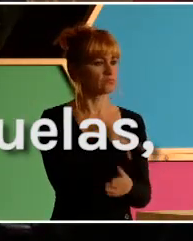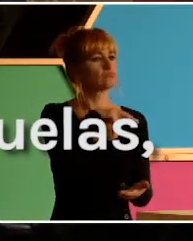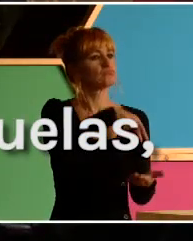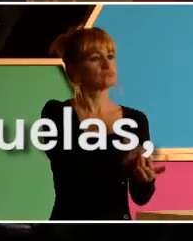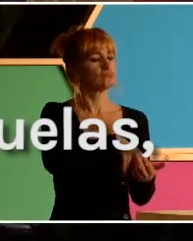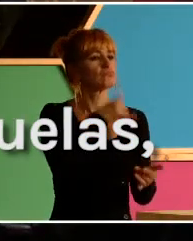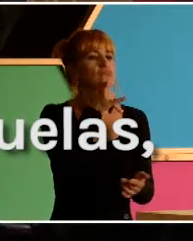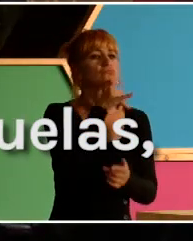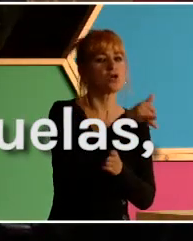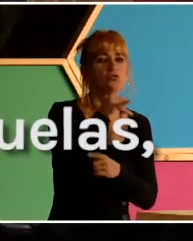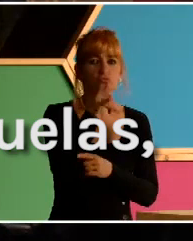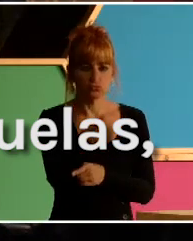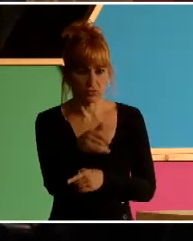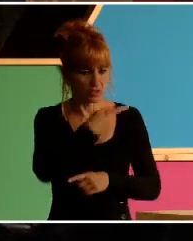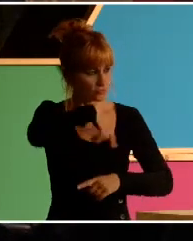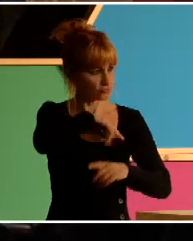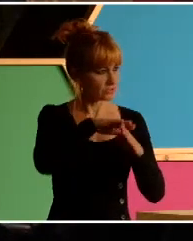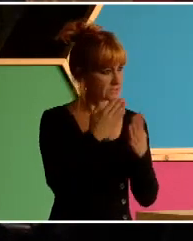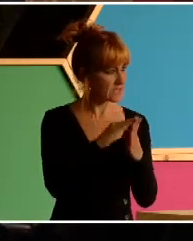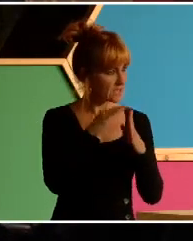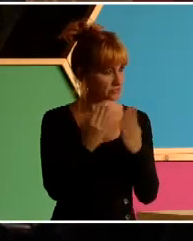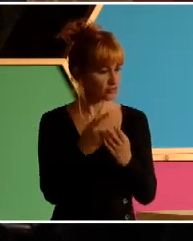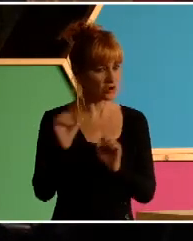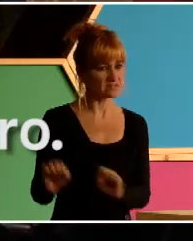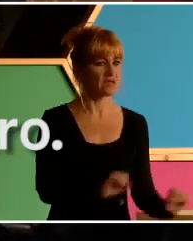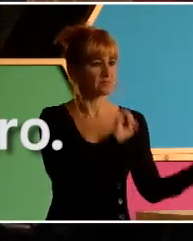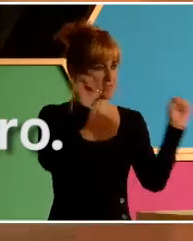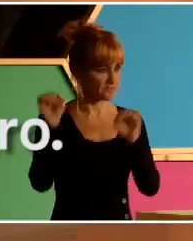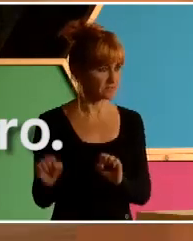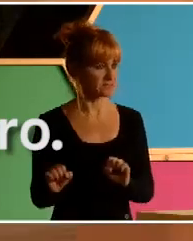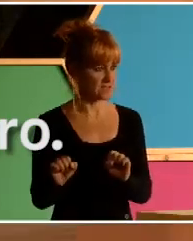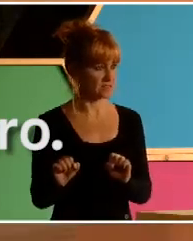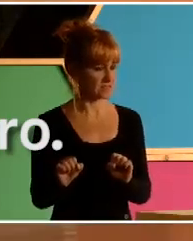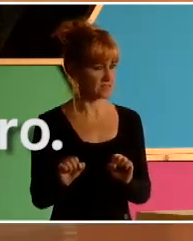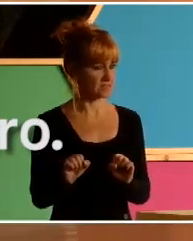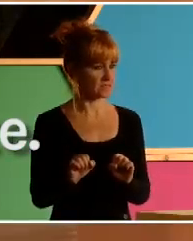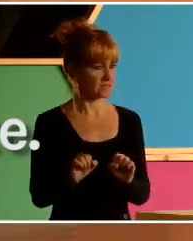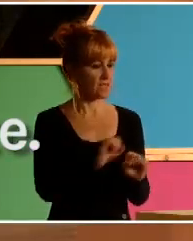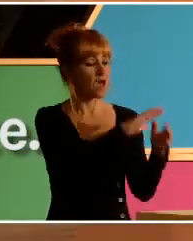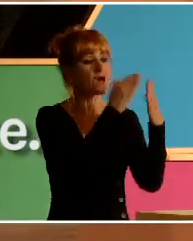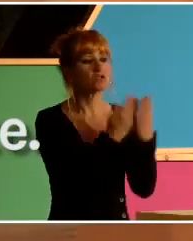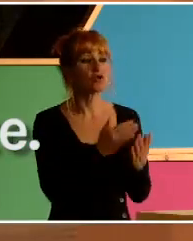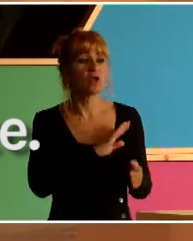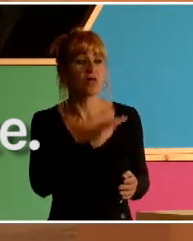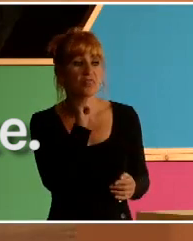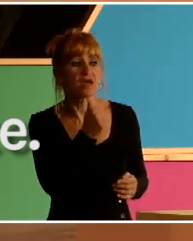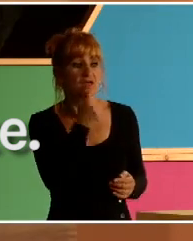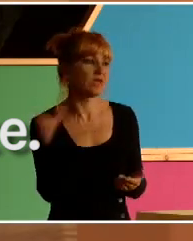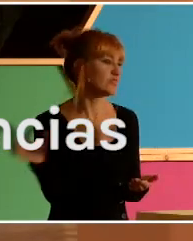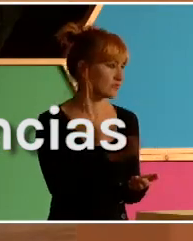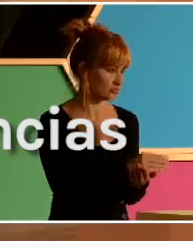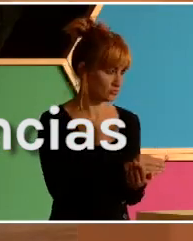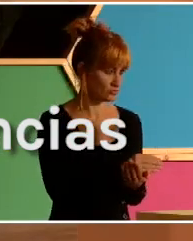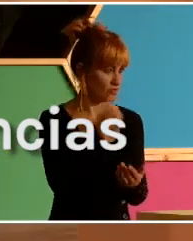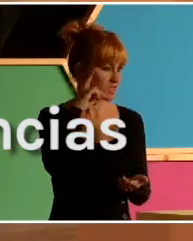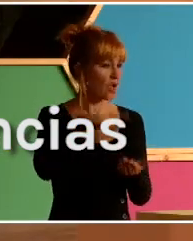hem defensat les escoles, les nostres escoles, que són de tots i totes nosaltres, no són d'un partit o d'un altre. L'1 d'octubre és de la gent,